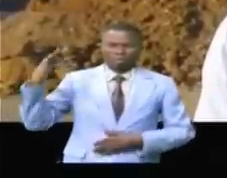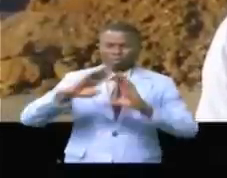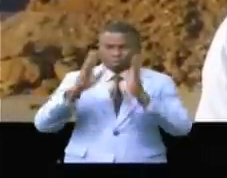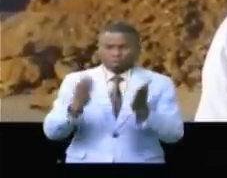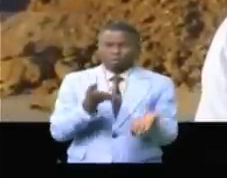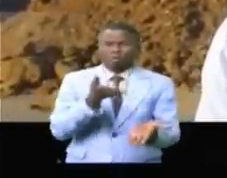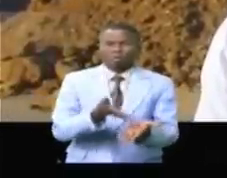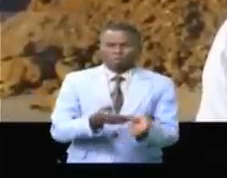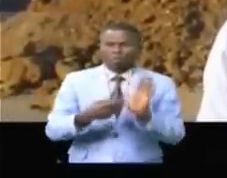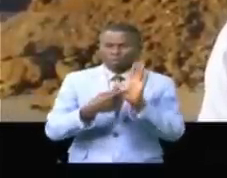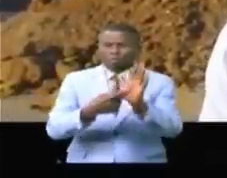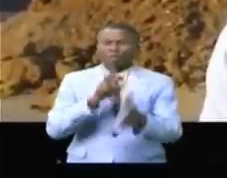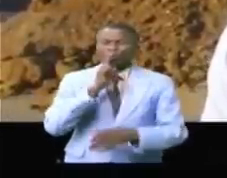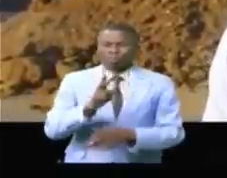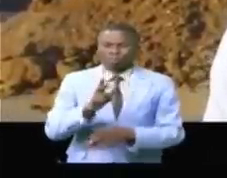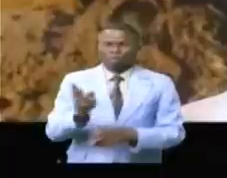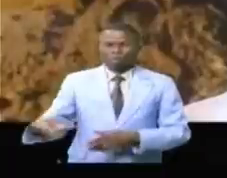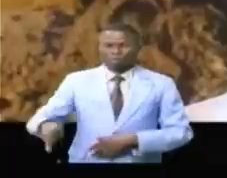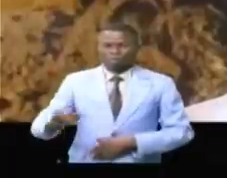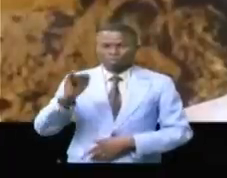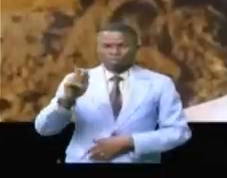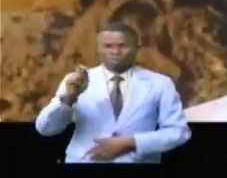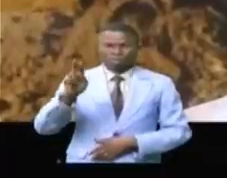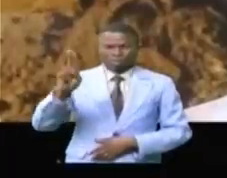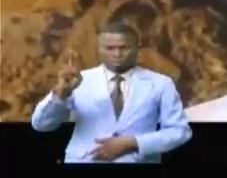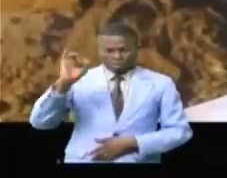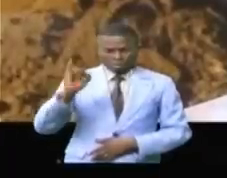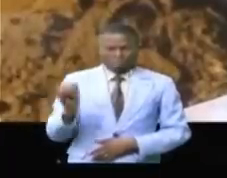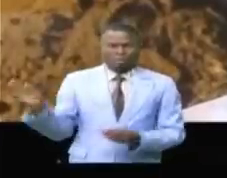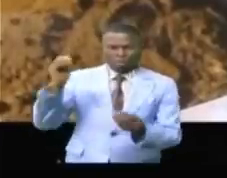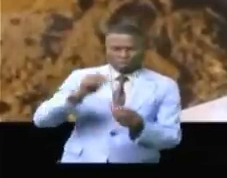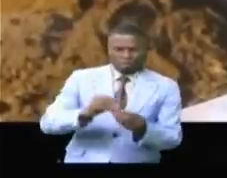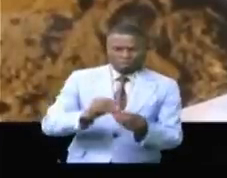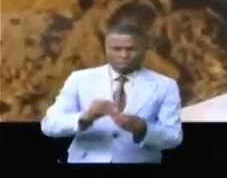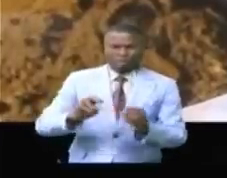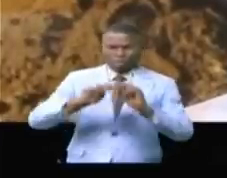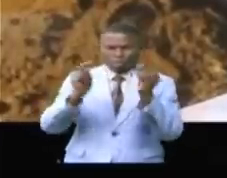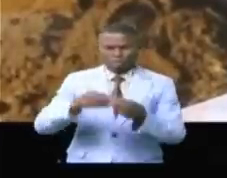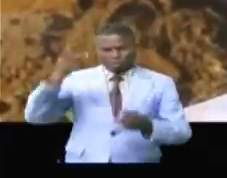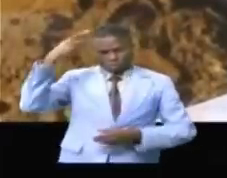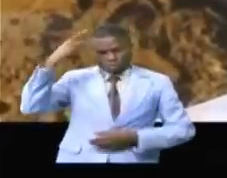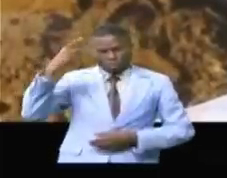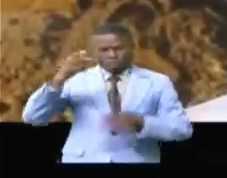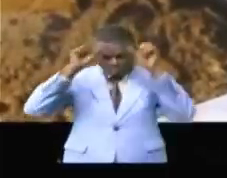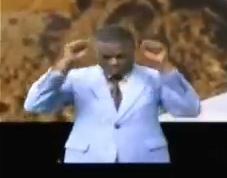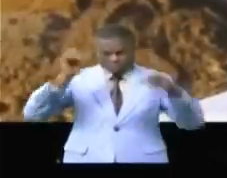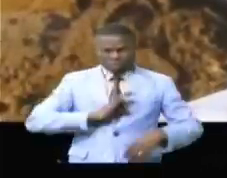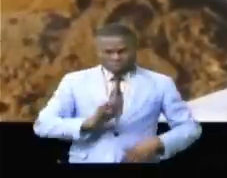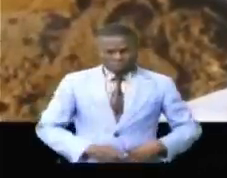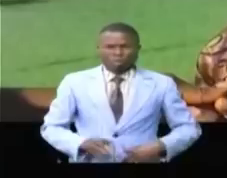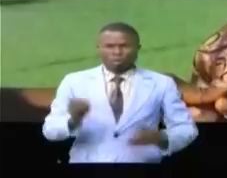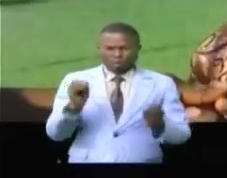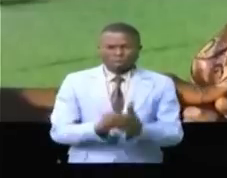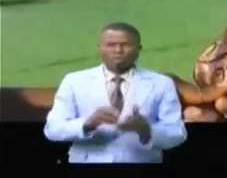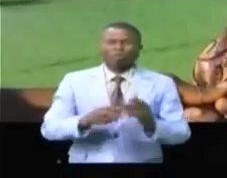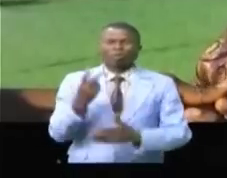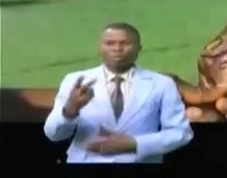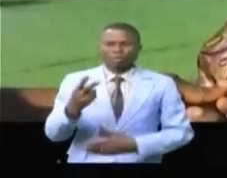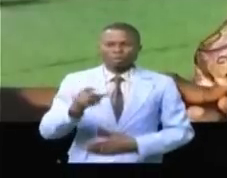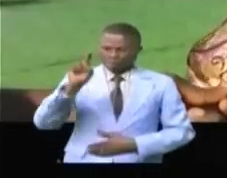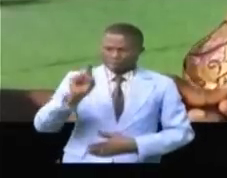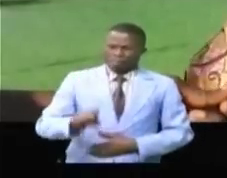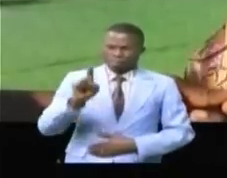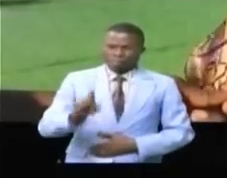indices-là attestent clairement que la province de l'Ituri veut renouveler une nouvelle classe autour du chef de l'État, Félix Antoine Tshisekedi Tshilombo. Nous avons